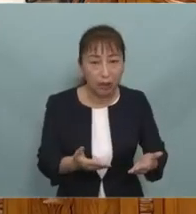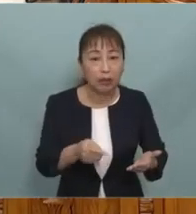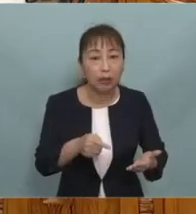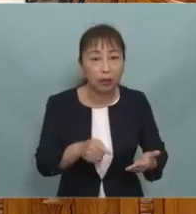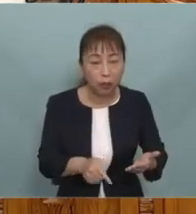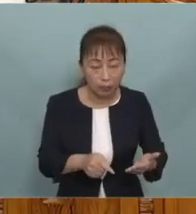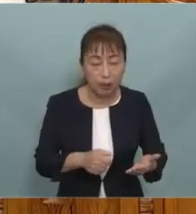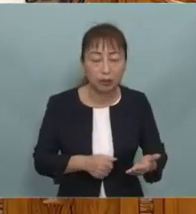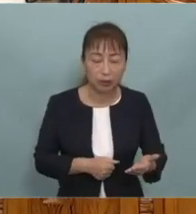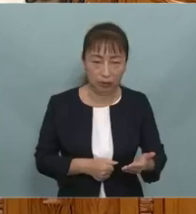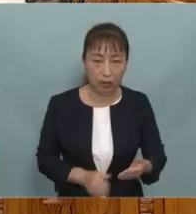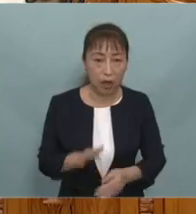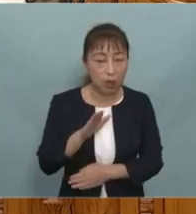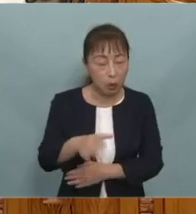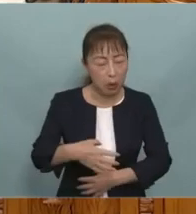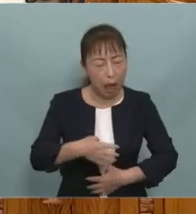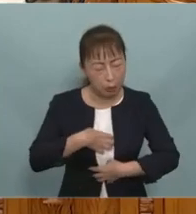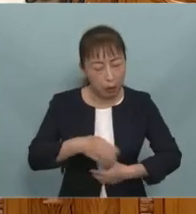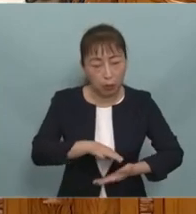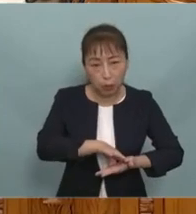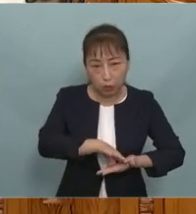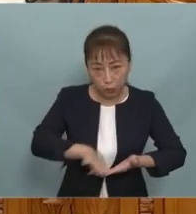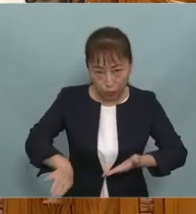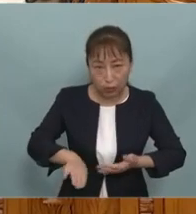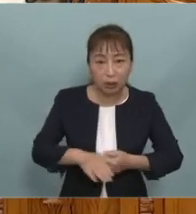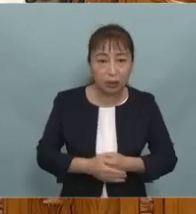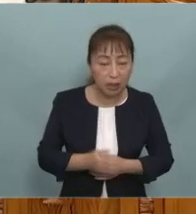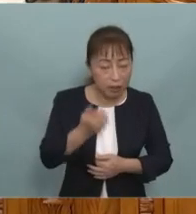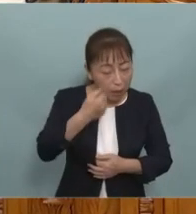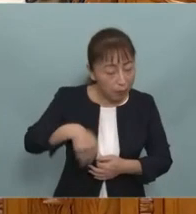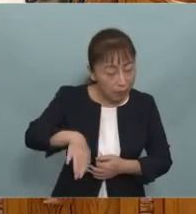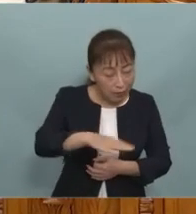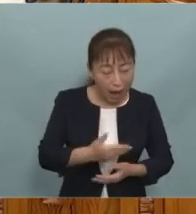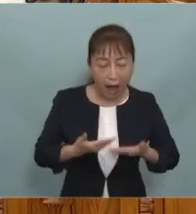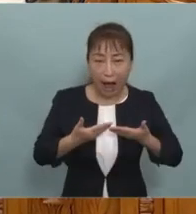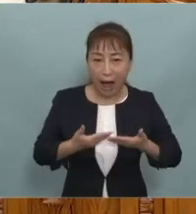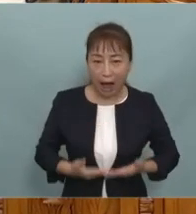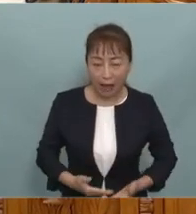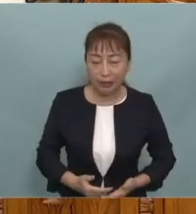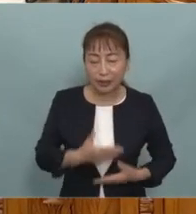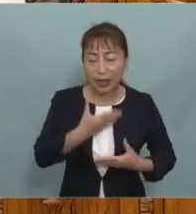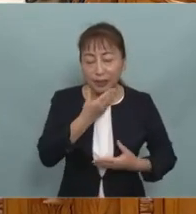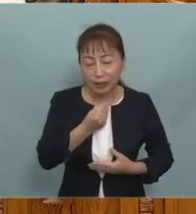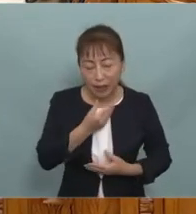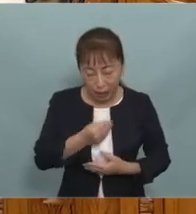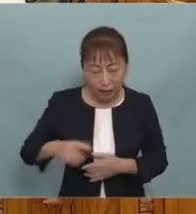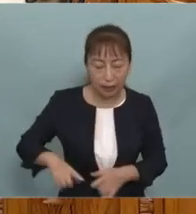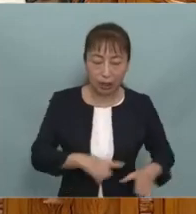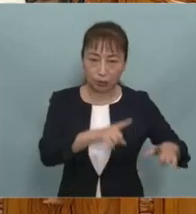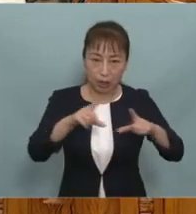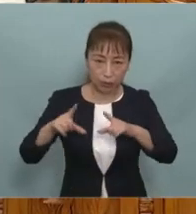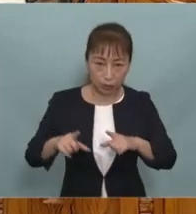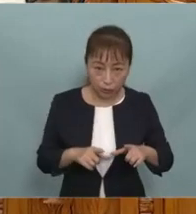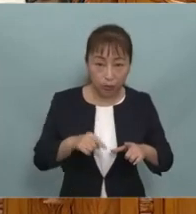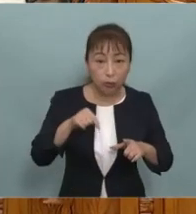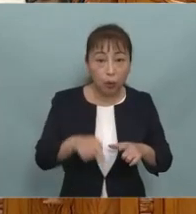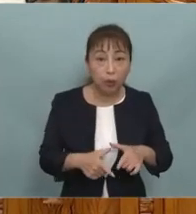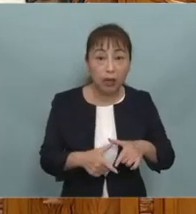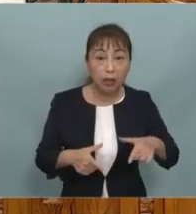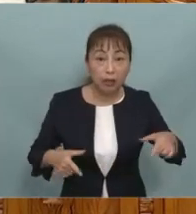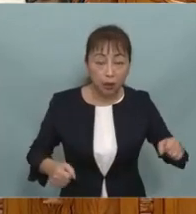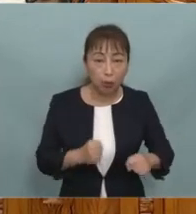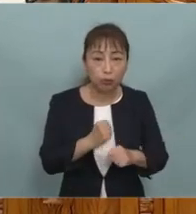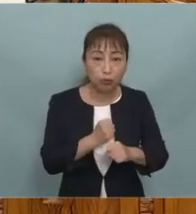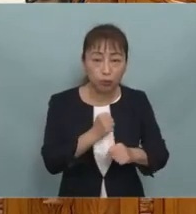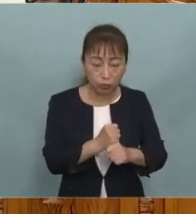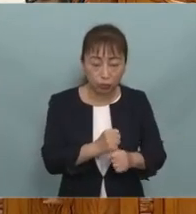です将来不安を取り除き皆が安心して充実してくらせるこうした日本を実現